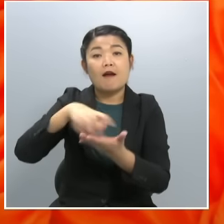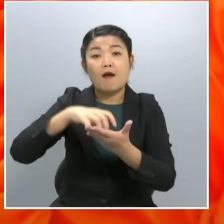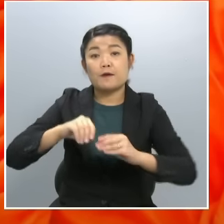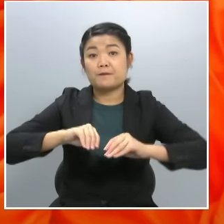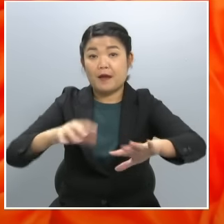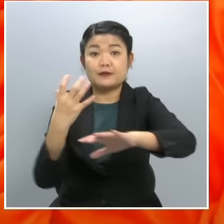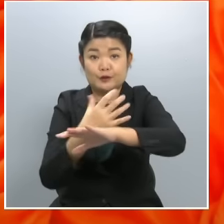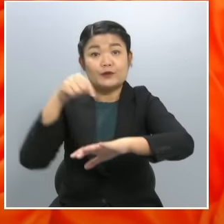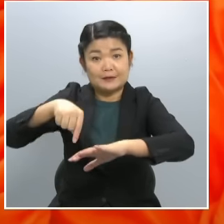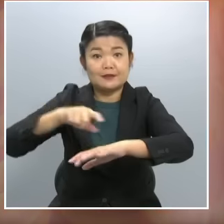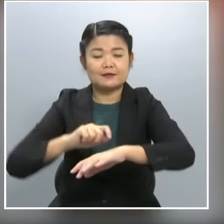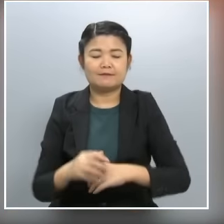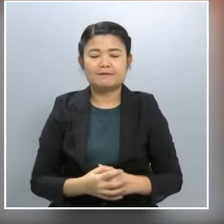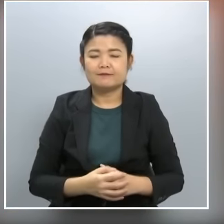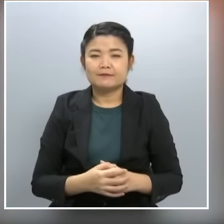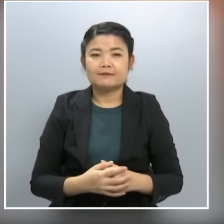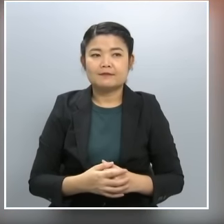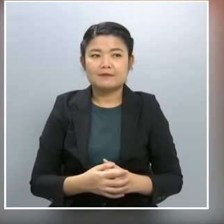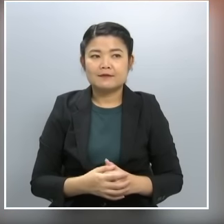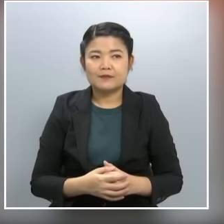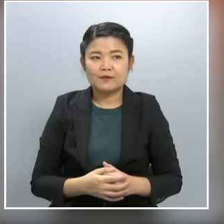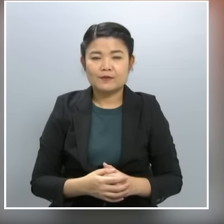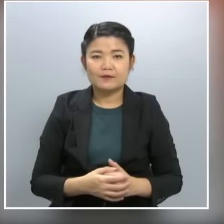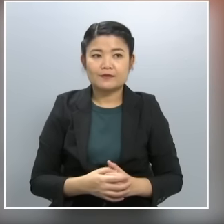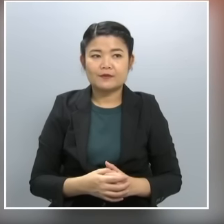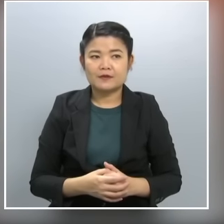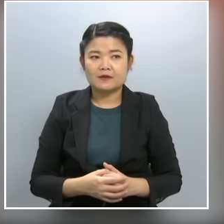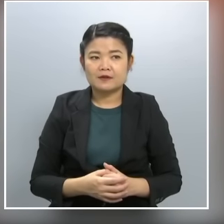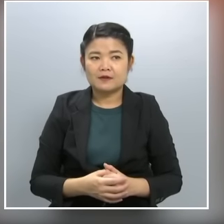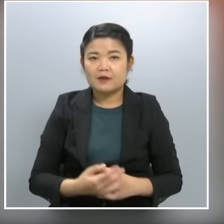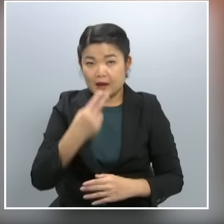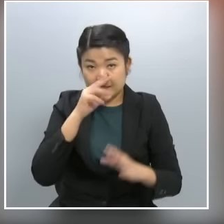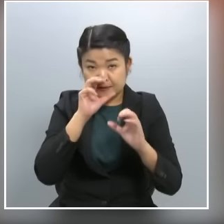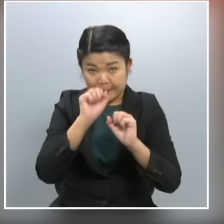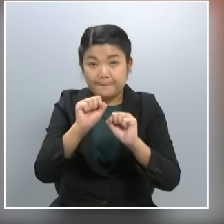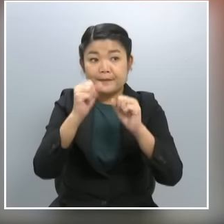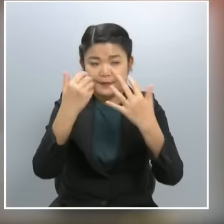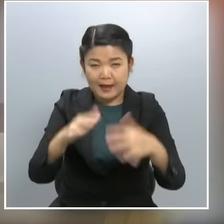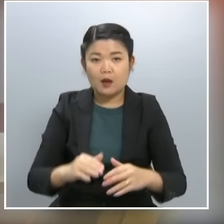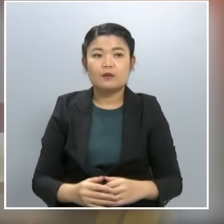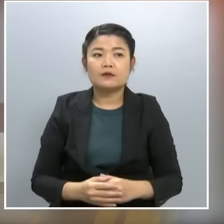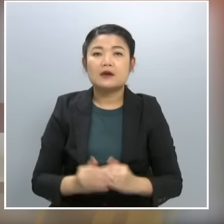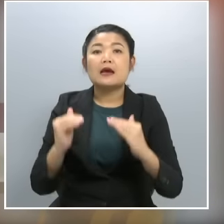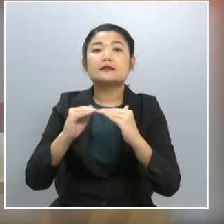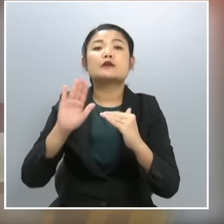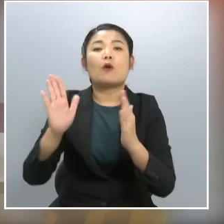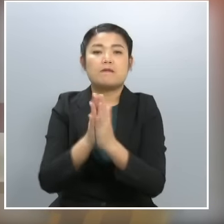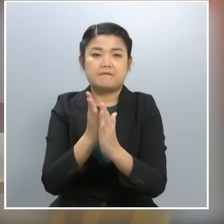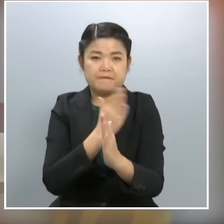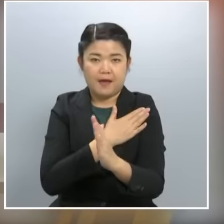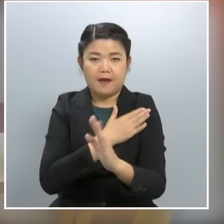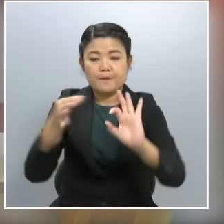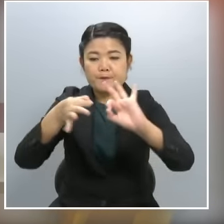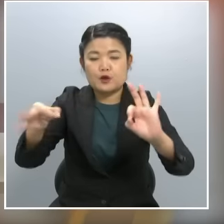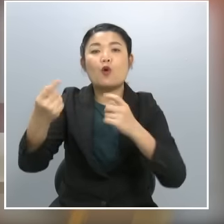นี่แหละท่านผู้ชมโดยระบุเอ่อว่าได้เห็นทั้งหมดแล้วเป็นศิษย์ของพระคุณเจ้าที่พิมพ์ตำหนิติเตียน